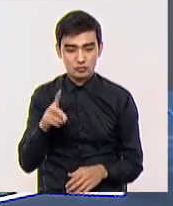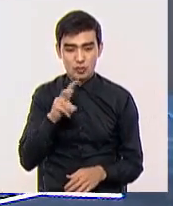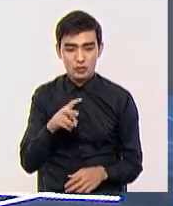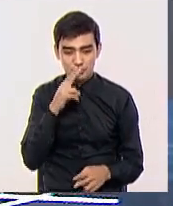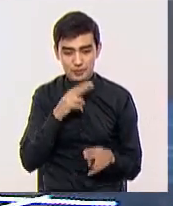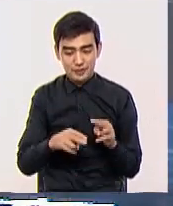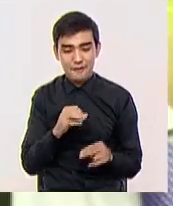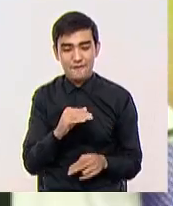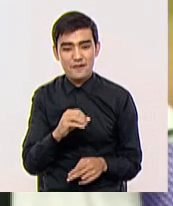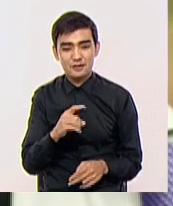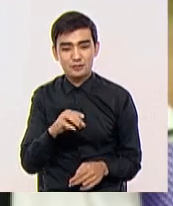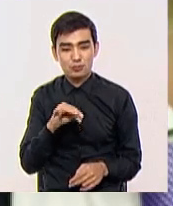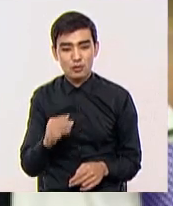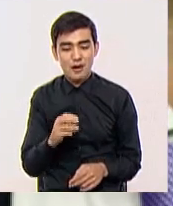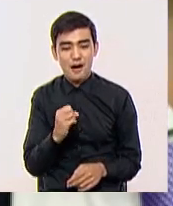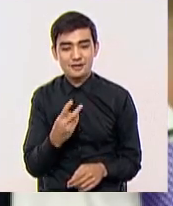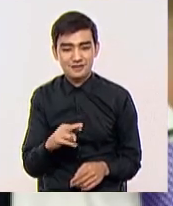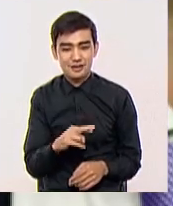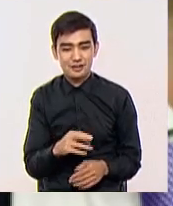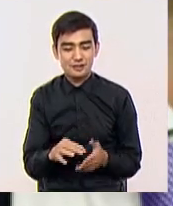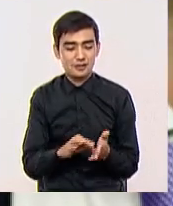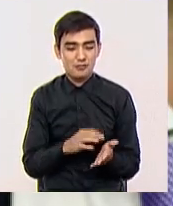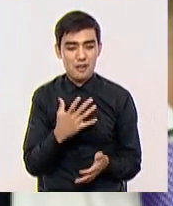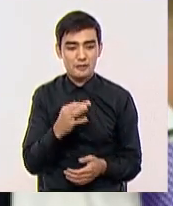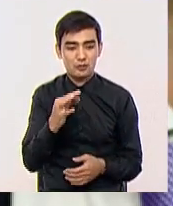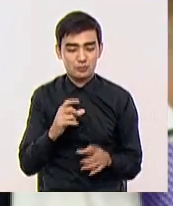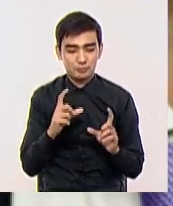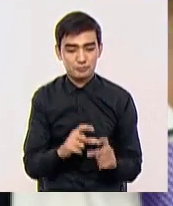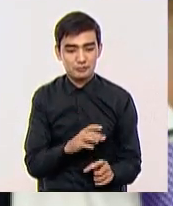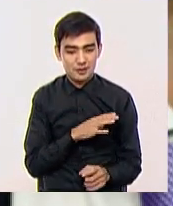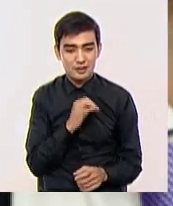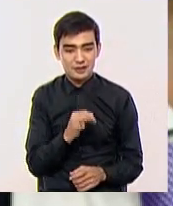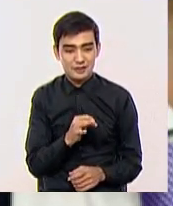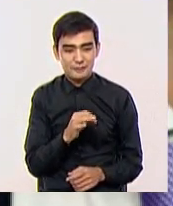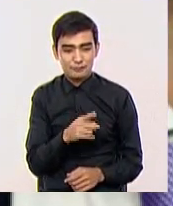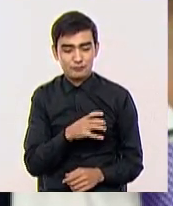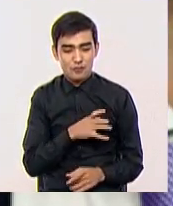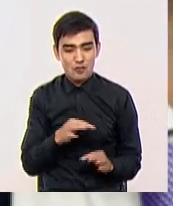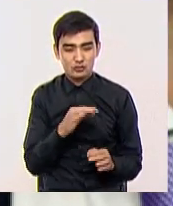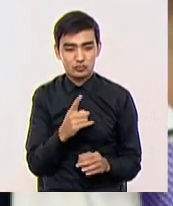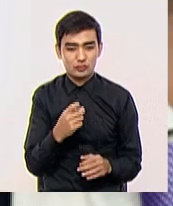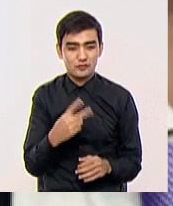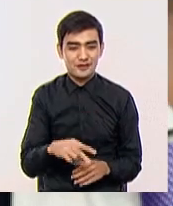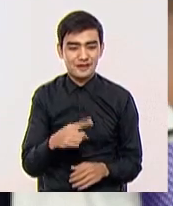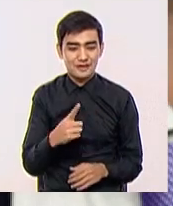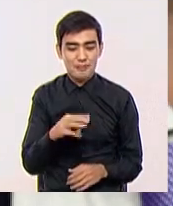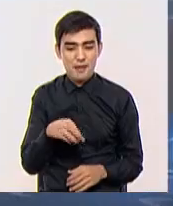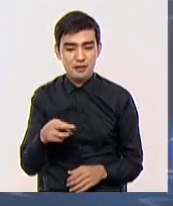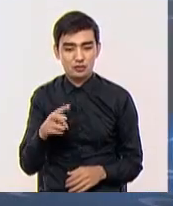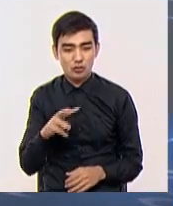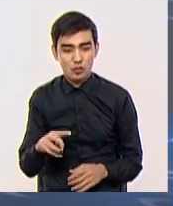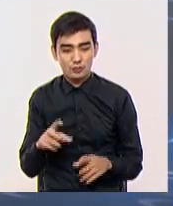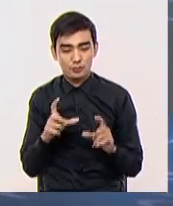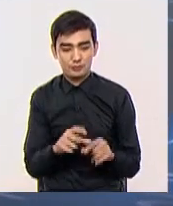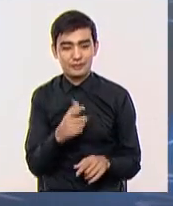Ал Facebook-тың акциясы бірден 5%-ға құлдыраған. Осылайша Цукербергтің байлығы 121 миллиард долларға төмендеп, Forbes